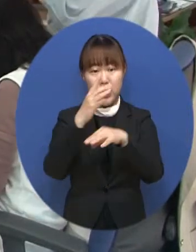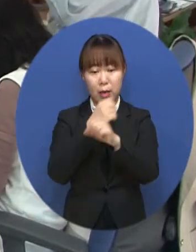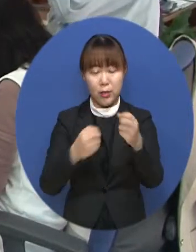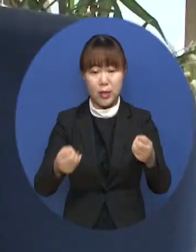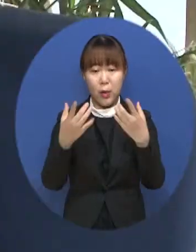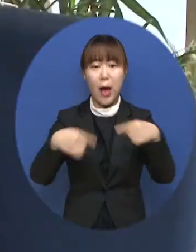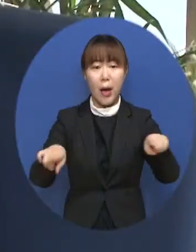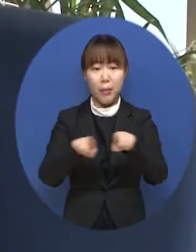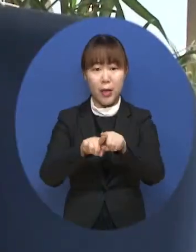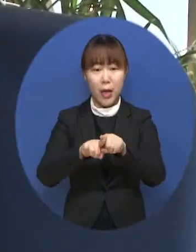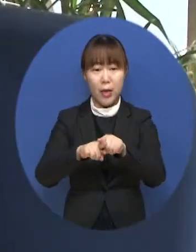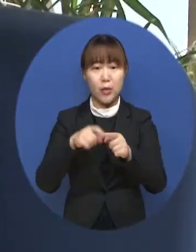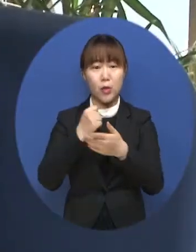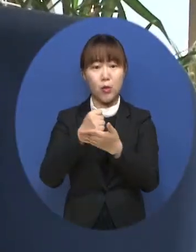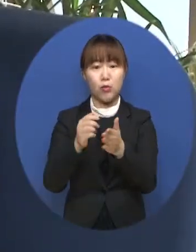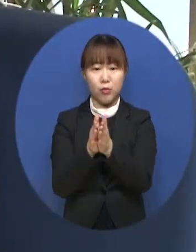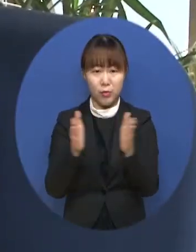함께 저축을 시작하게 됩니다